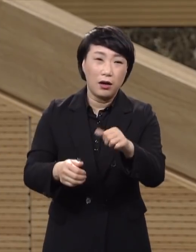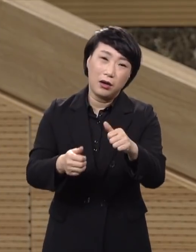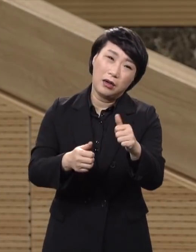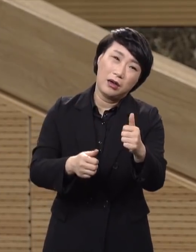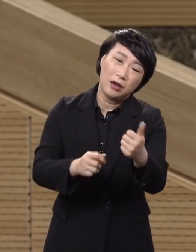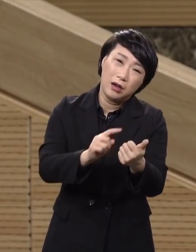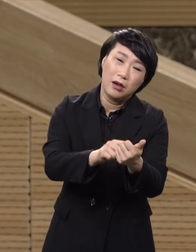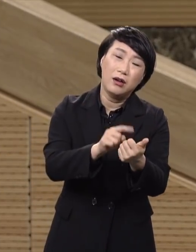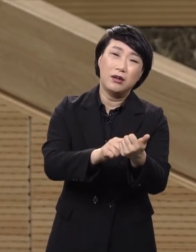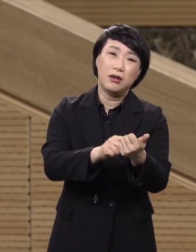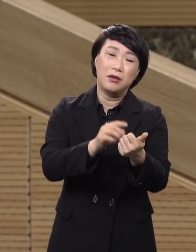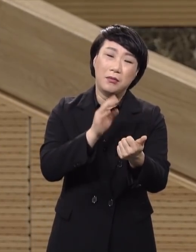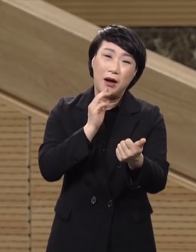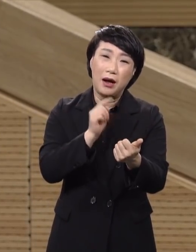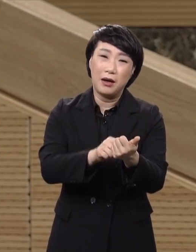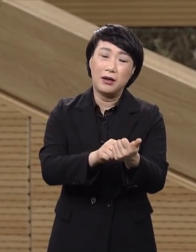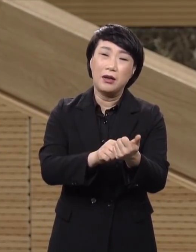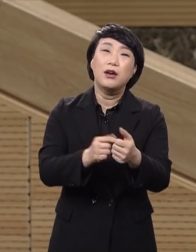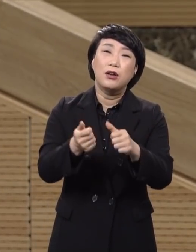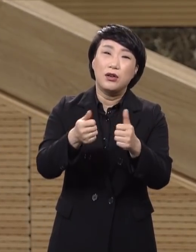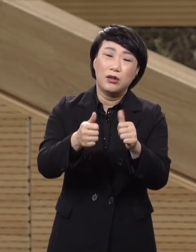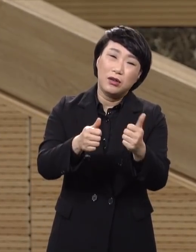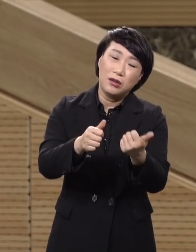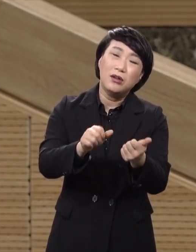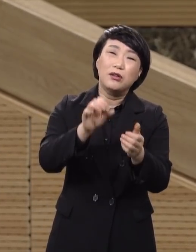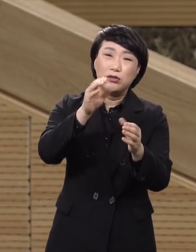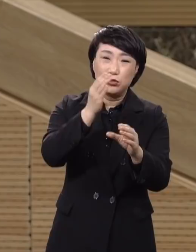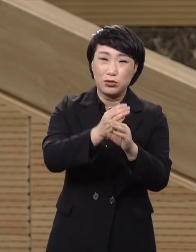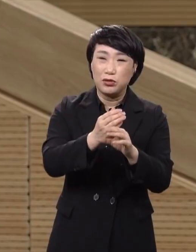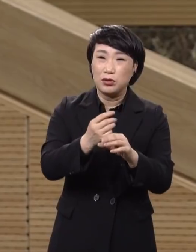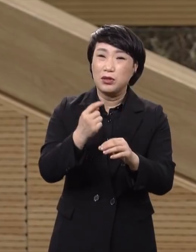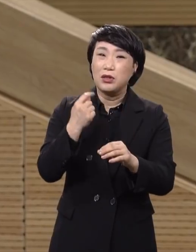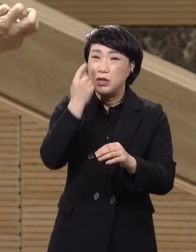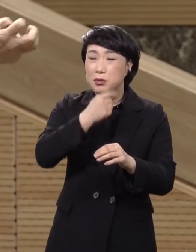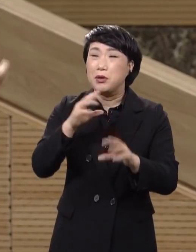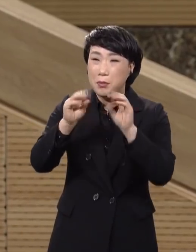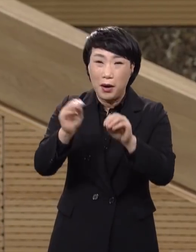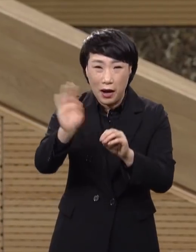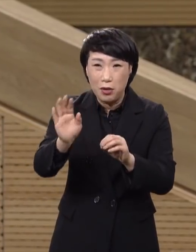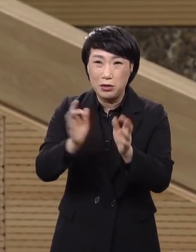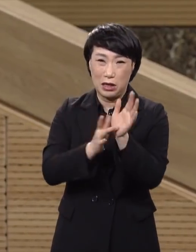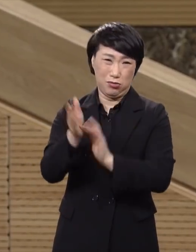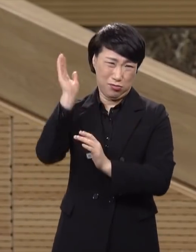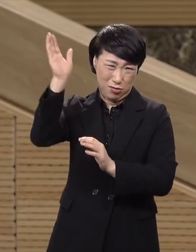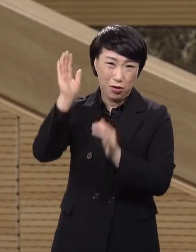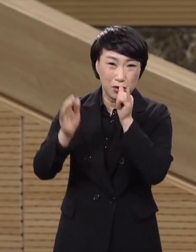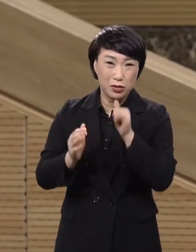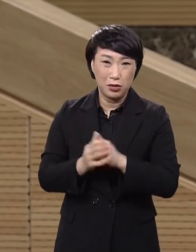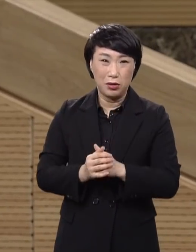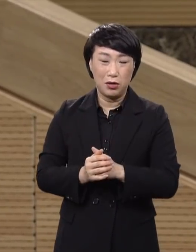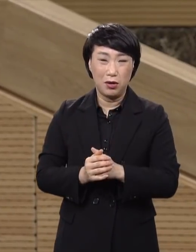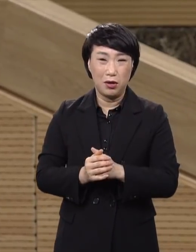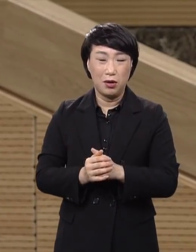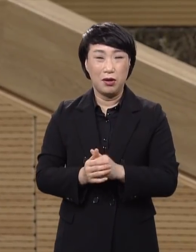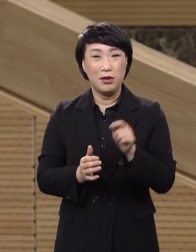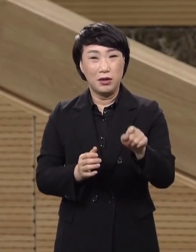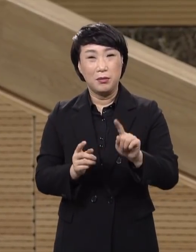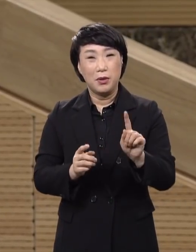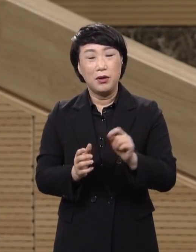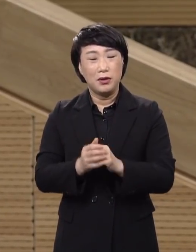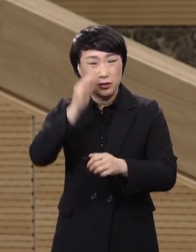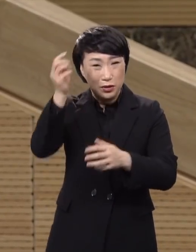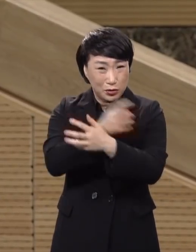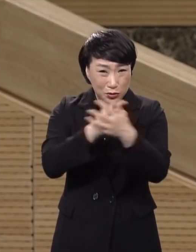죽임 당할 때까지 입을 쉬지 않고 예수를 말합니다. 예수를 말합니다. 그는 그가